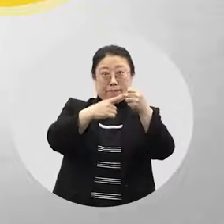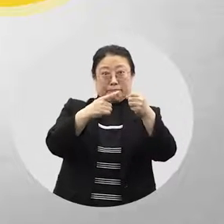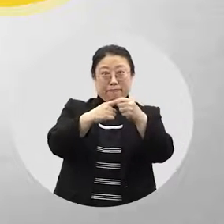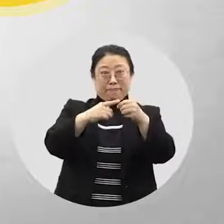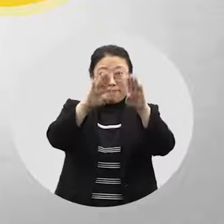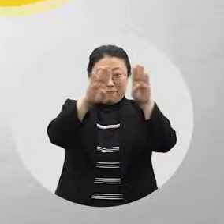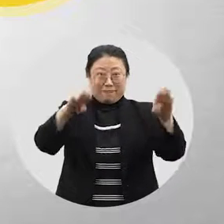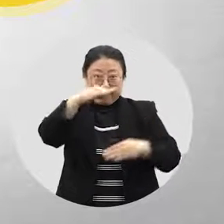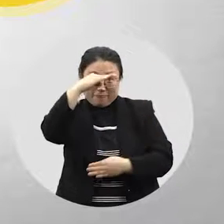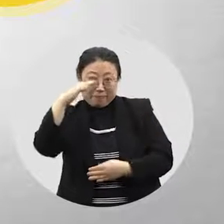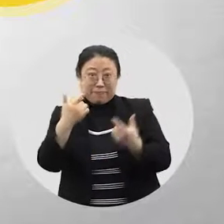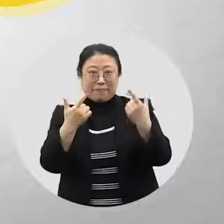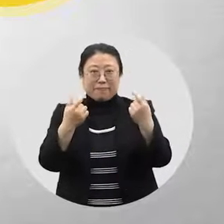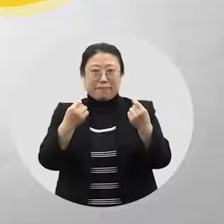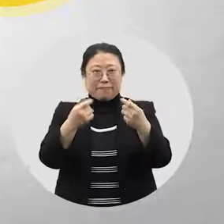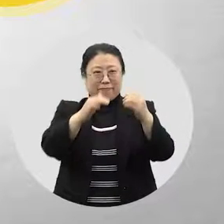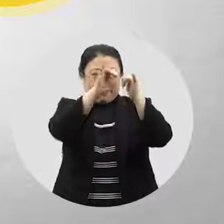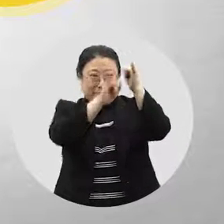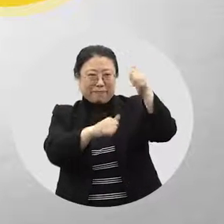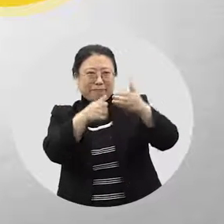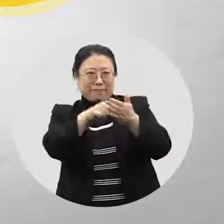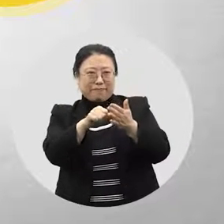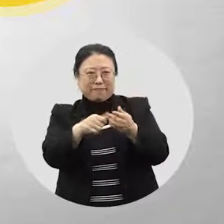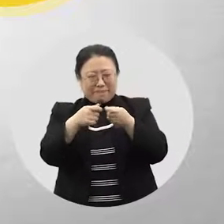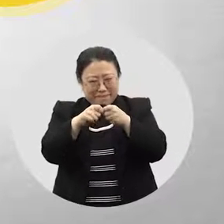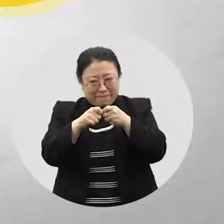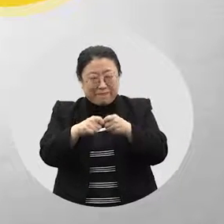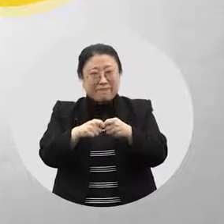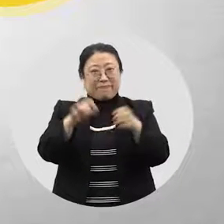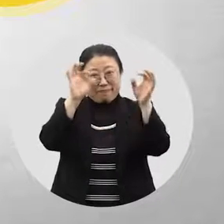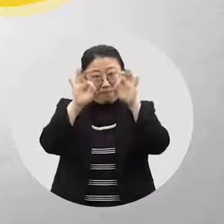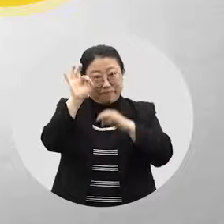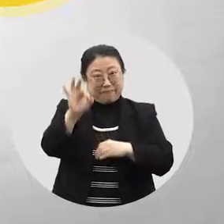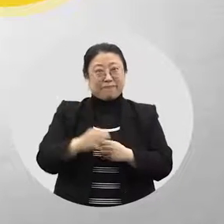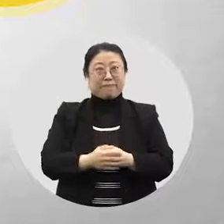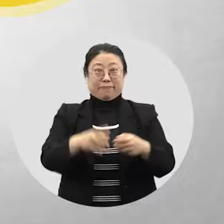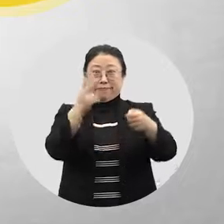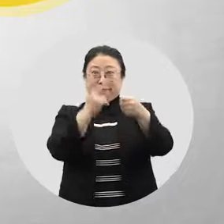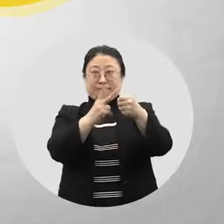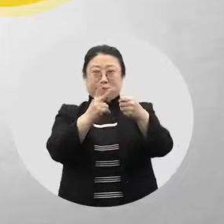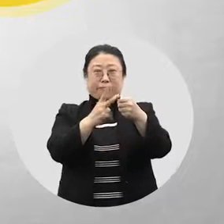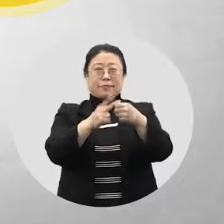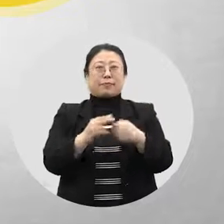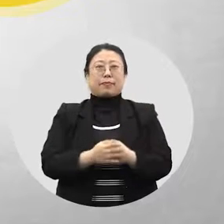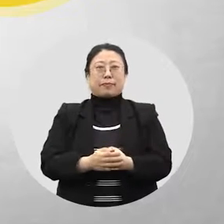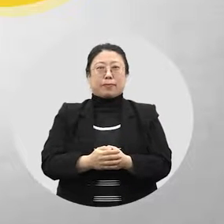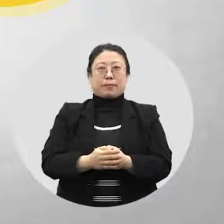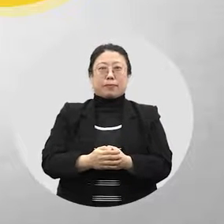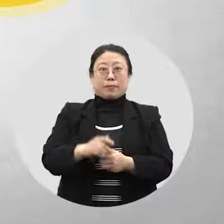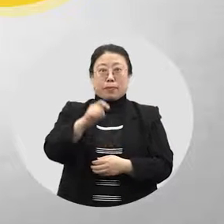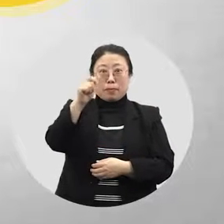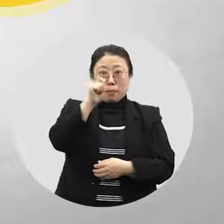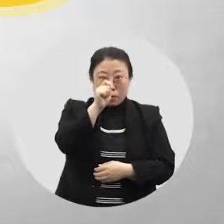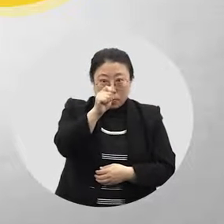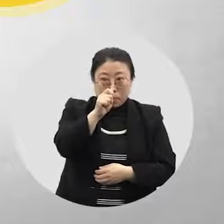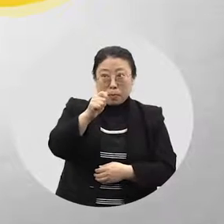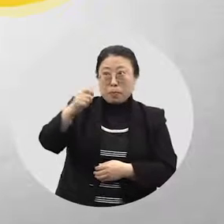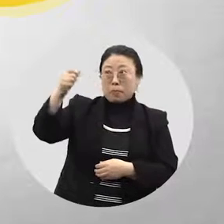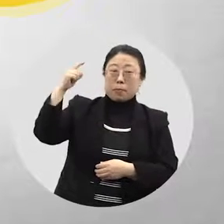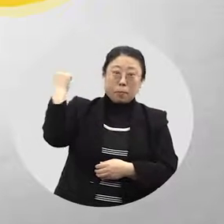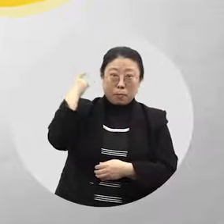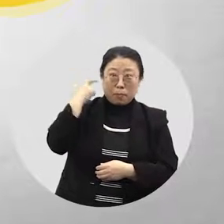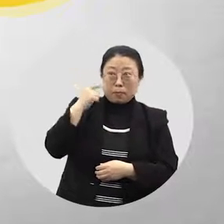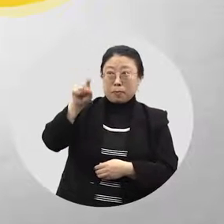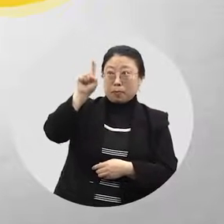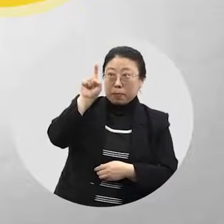박물관에서 관람하는 것처럼 유물들을 꼼꼼하게 살펴보세요 둘 화면에 돋보기나 사운드